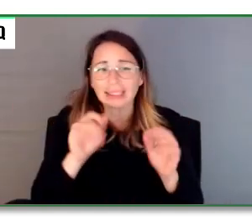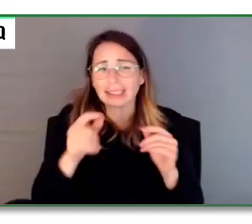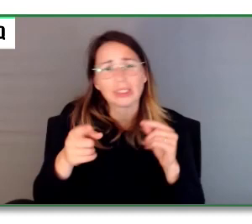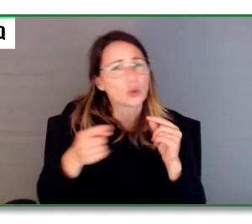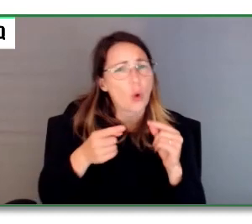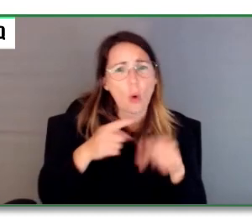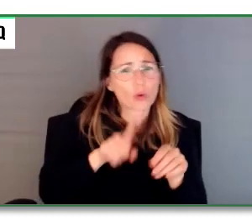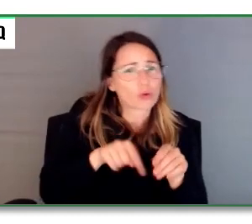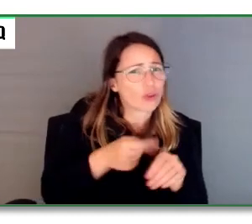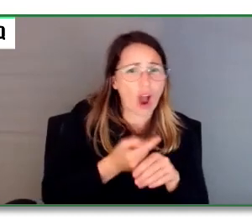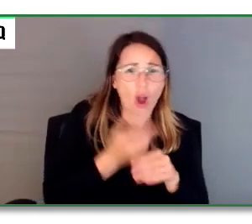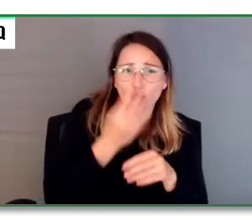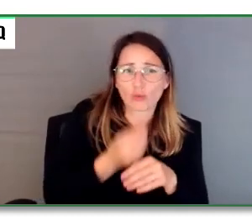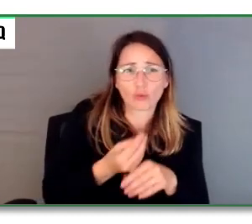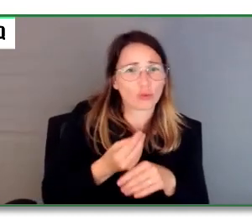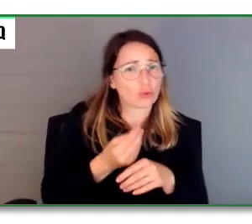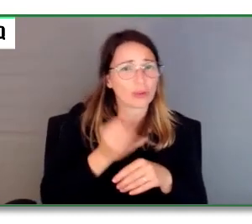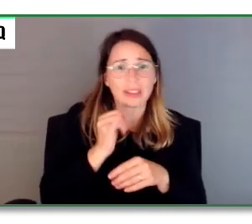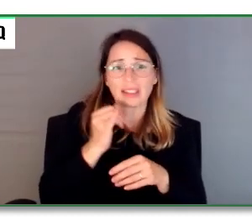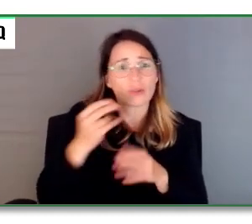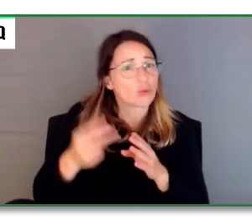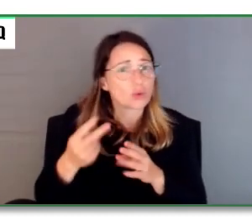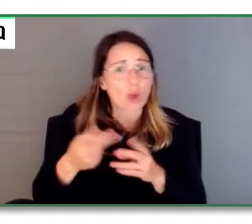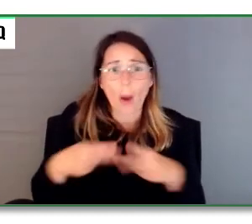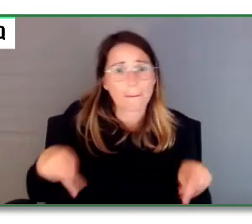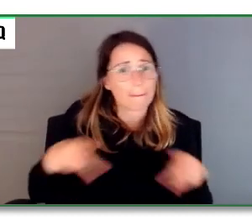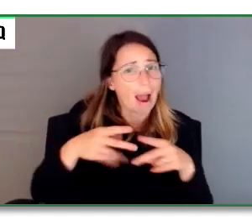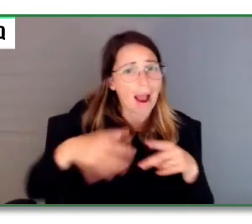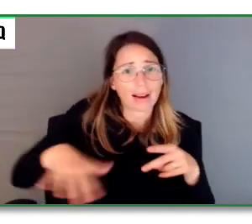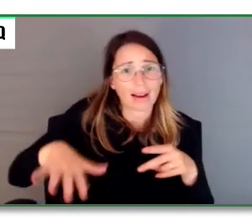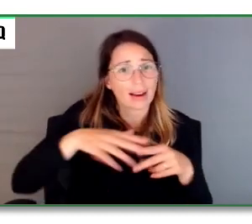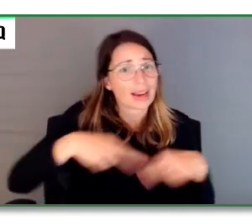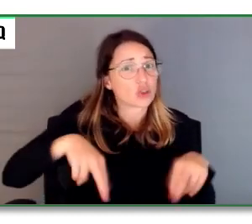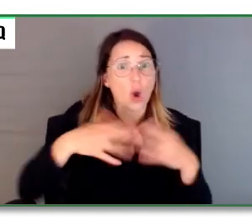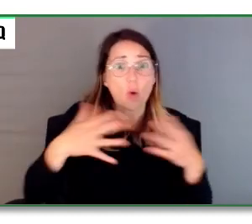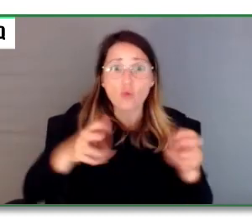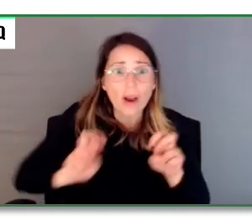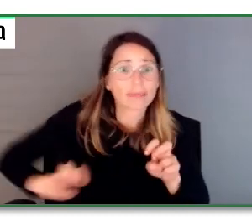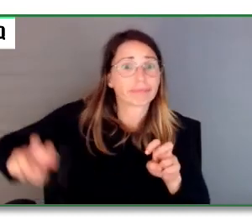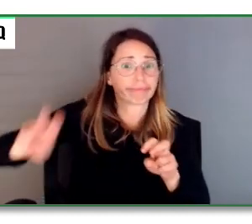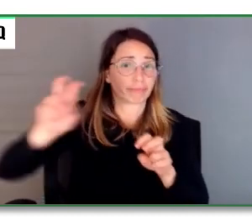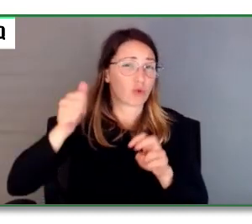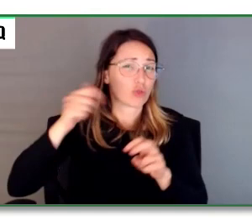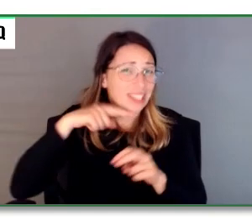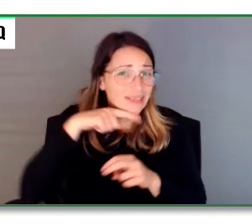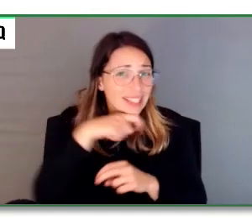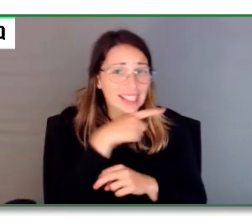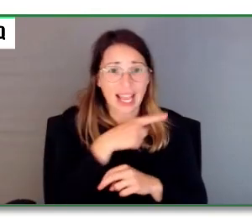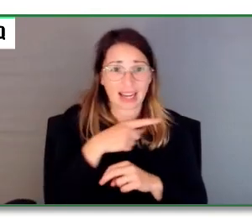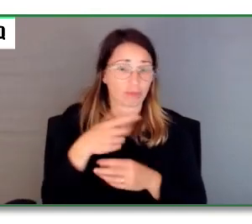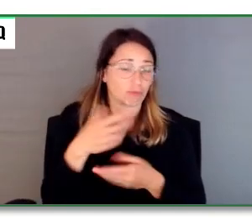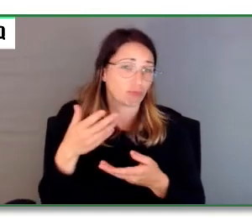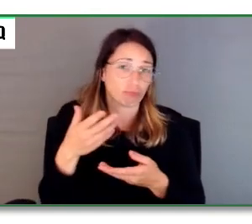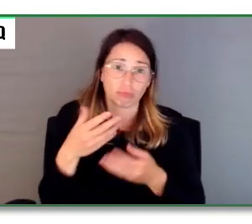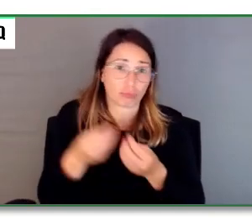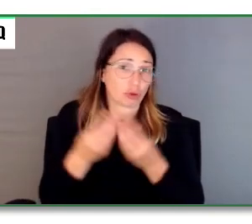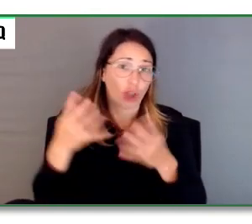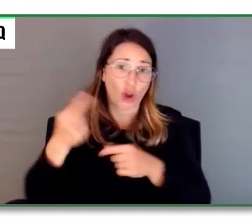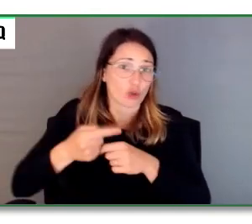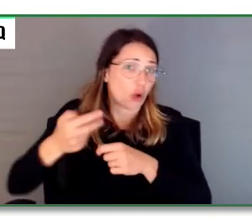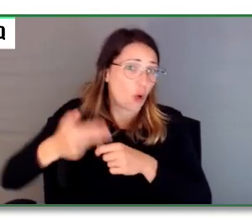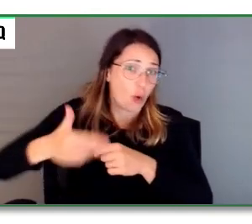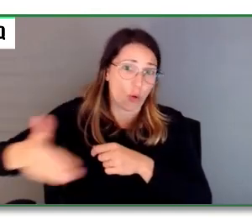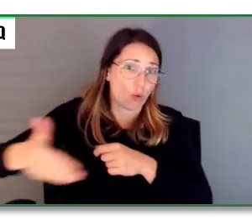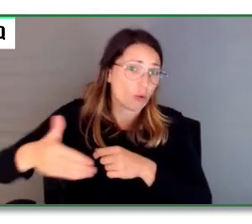un parc de la région ou une excursion plus difficile de plusieurs jours avec tout un